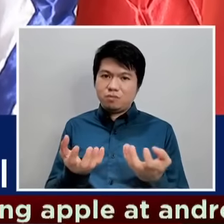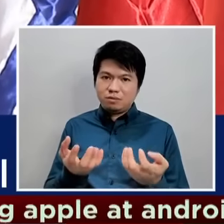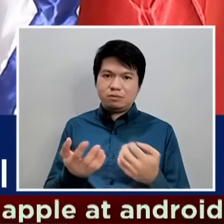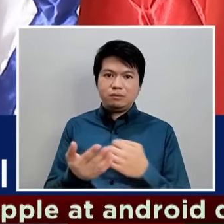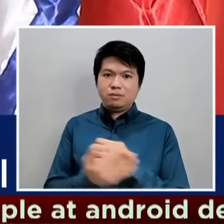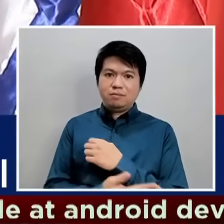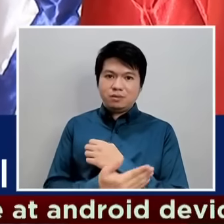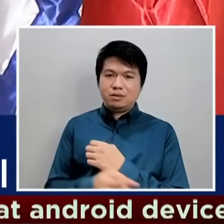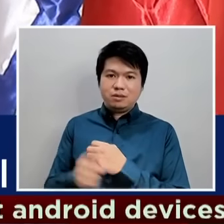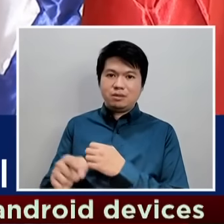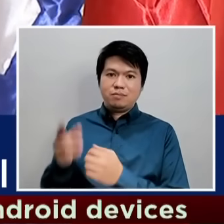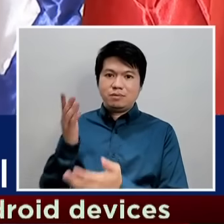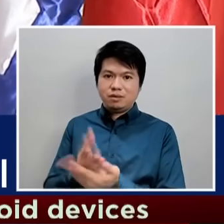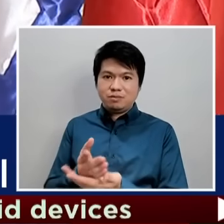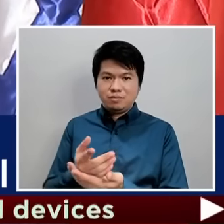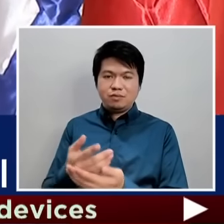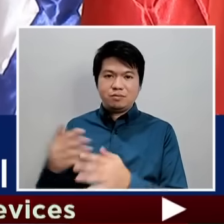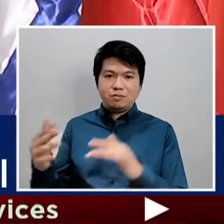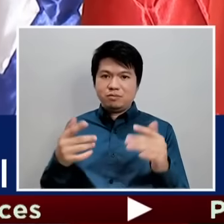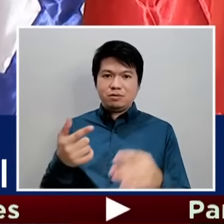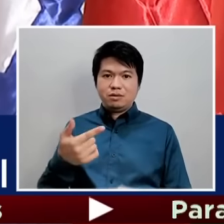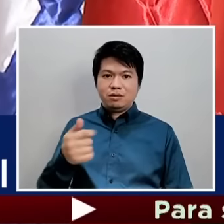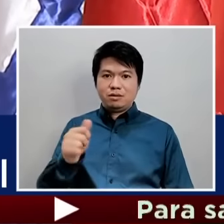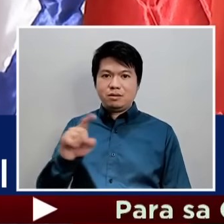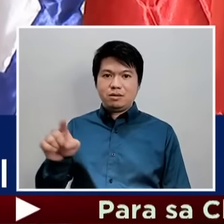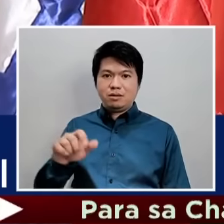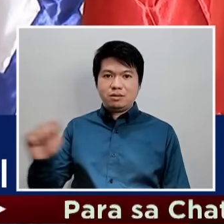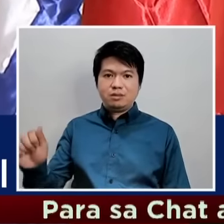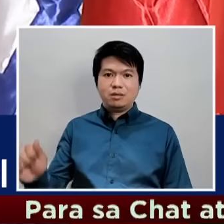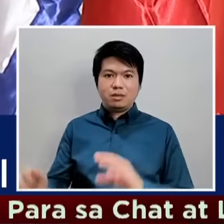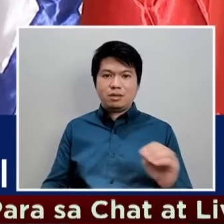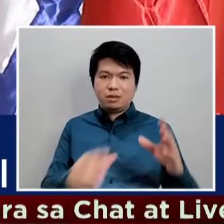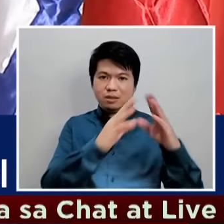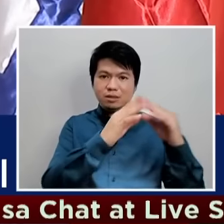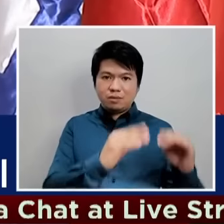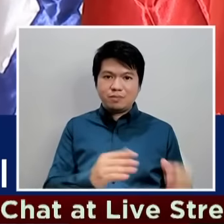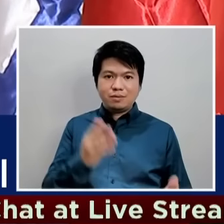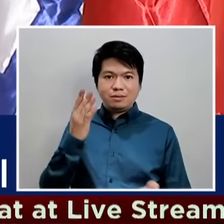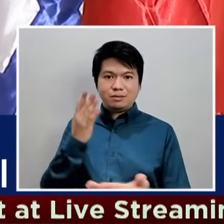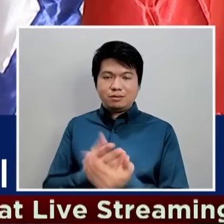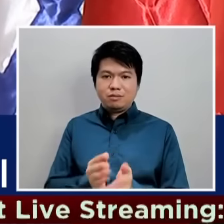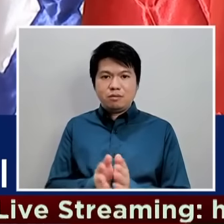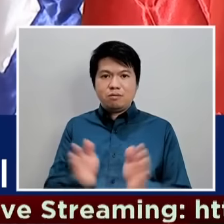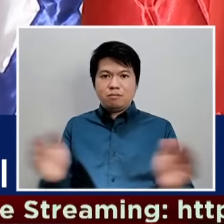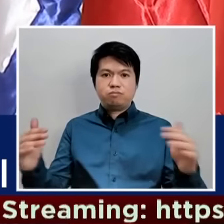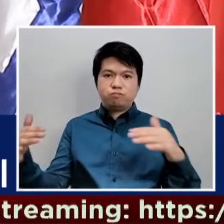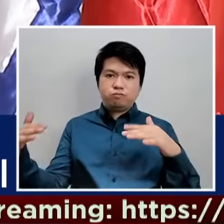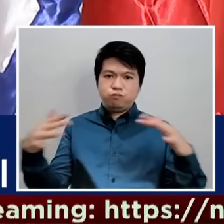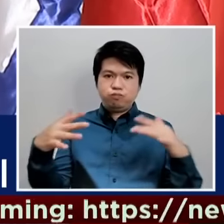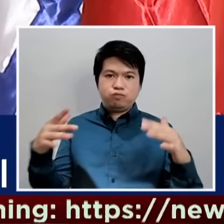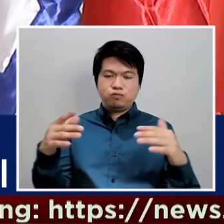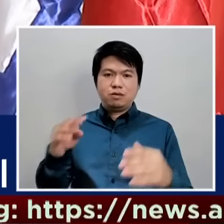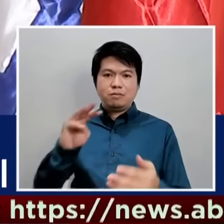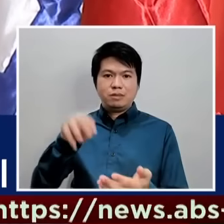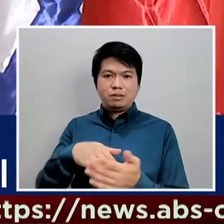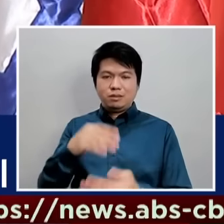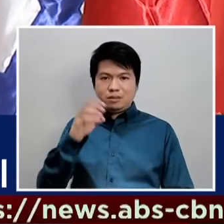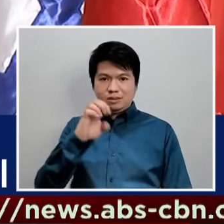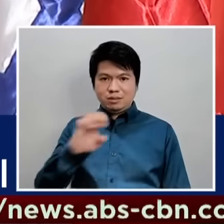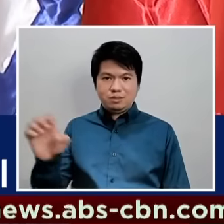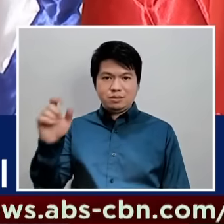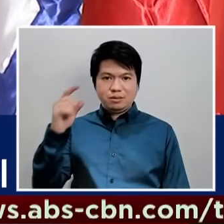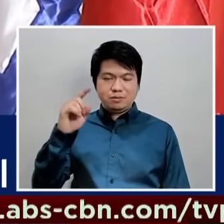Gaza at sa Lebanon para maiwasan ang malawakang gyera sa buong Middle East. Zen Hernandez,